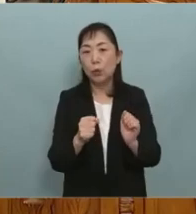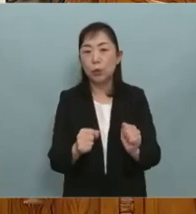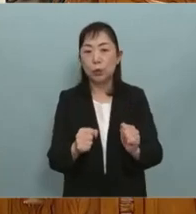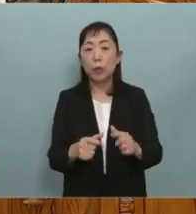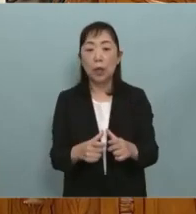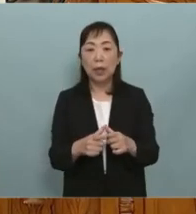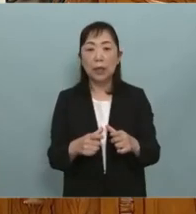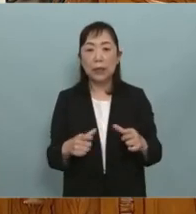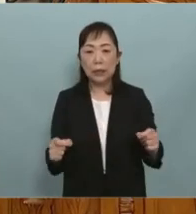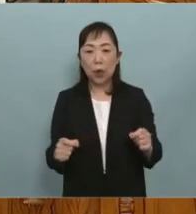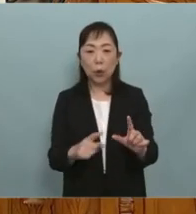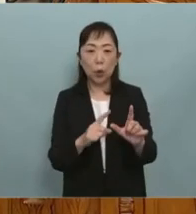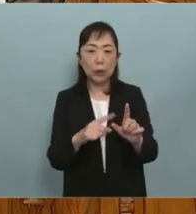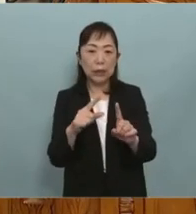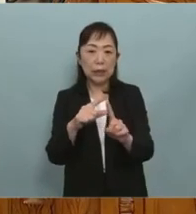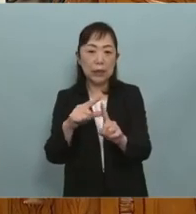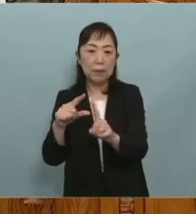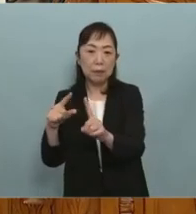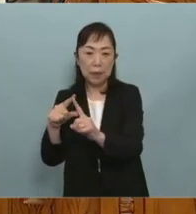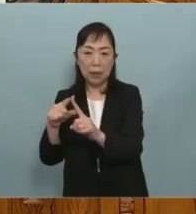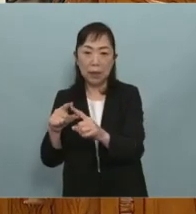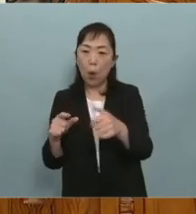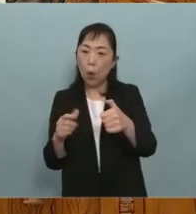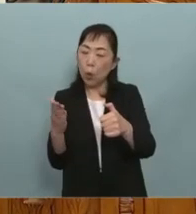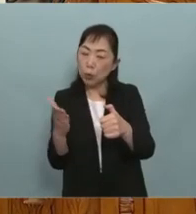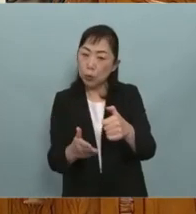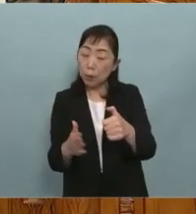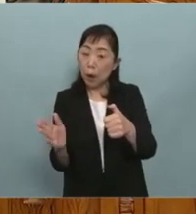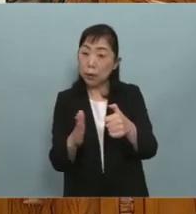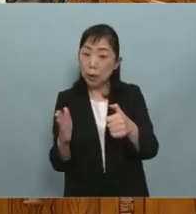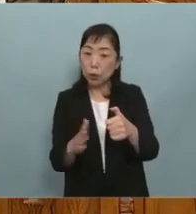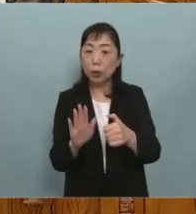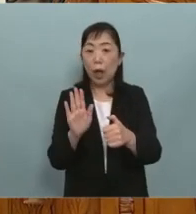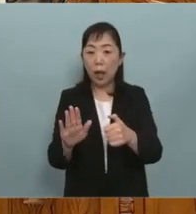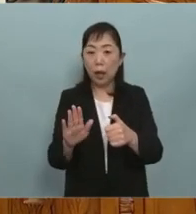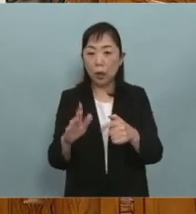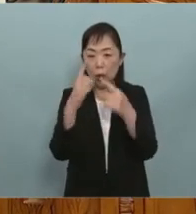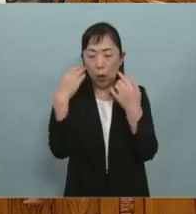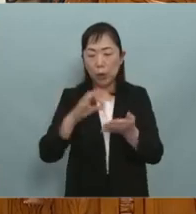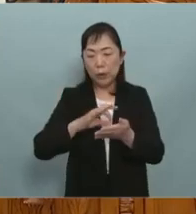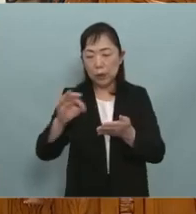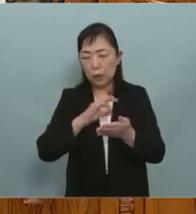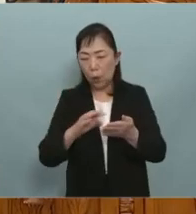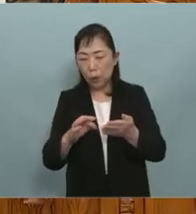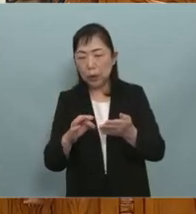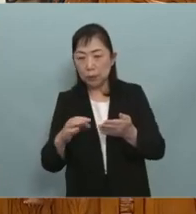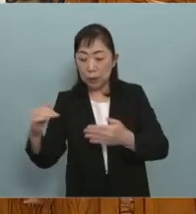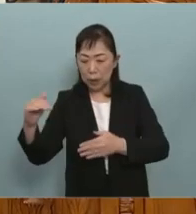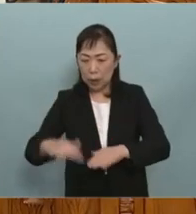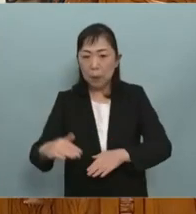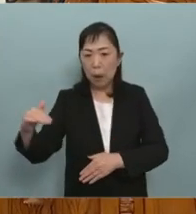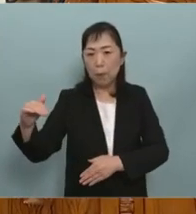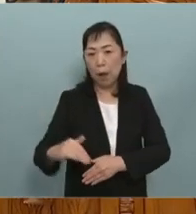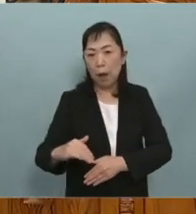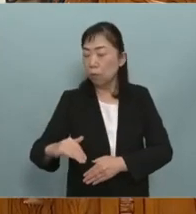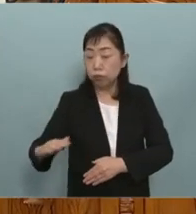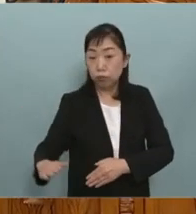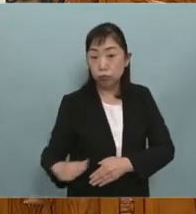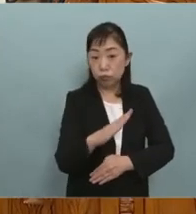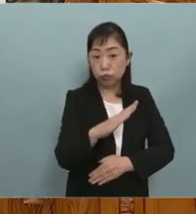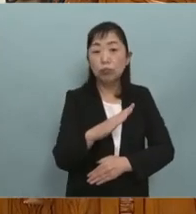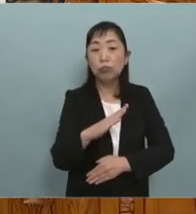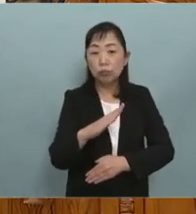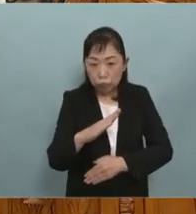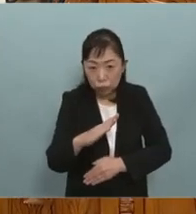我が国にGDPの5割長を占める個人消費を回復させ消費と投資を